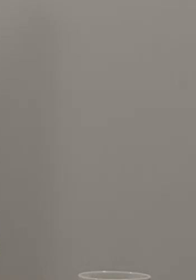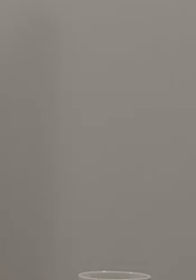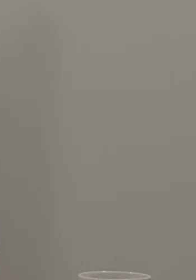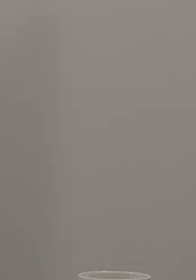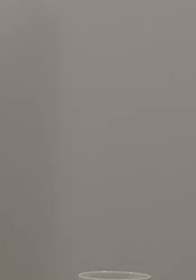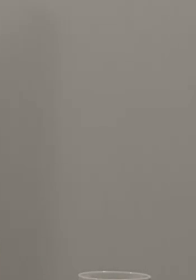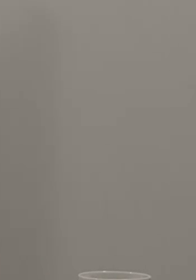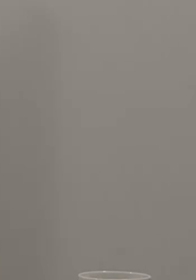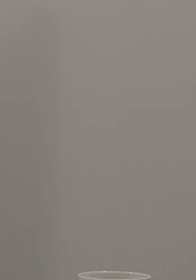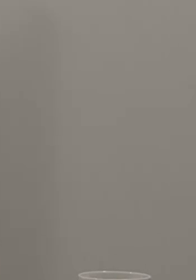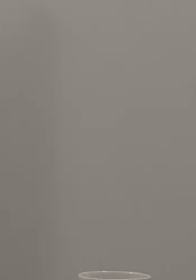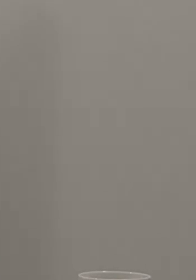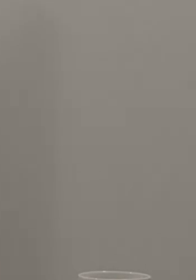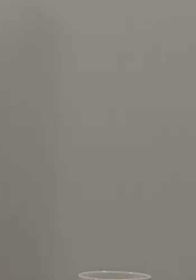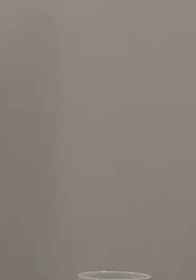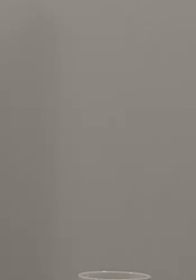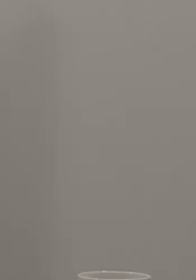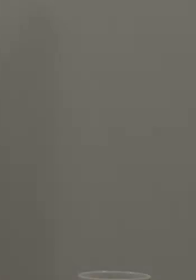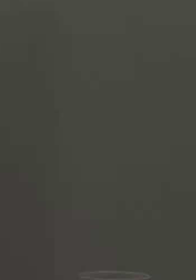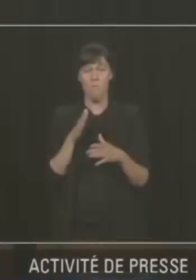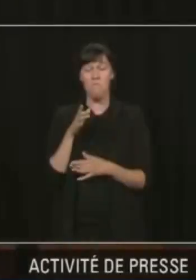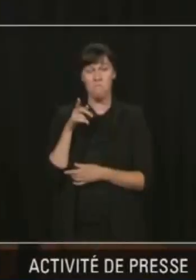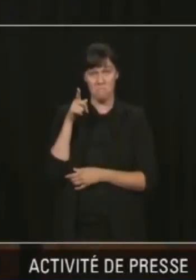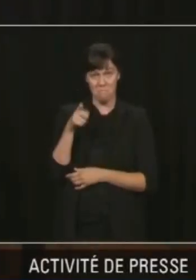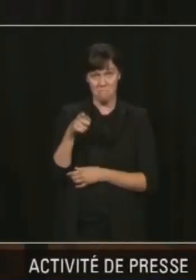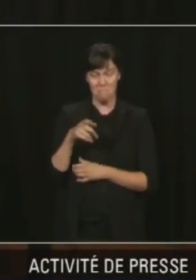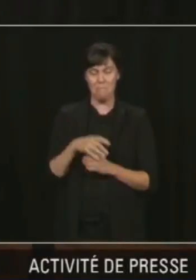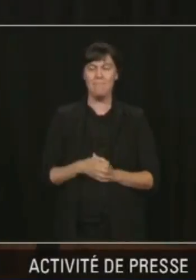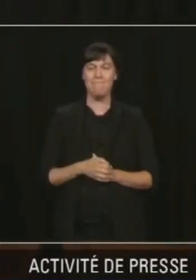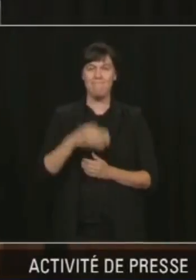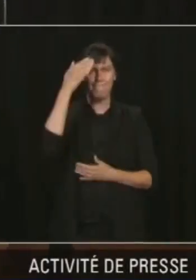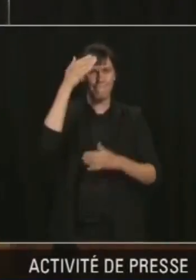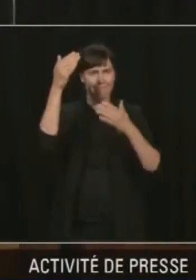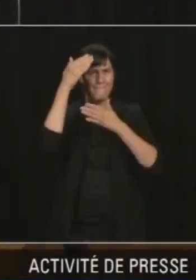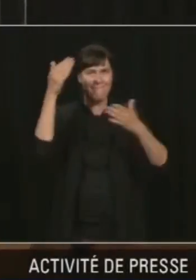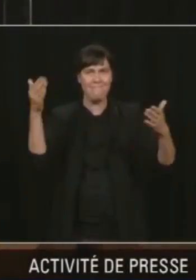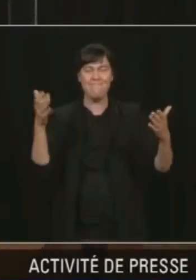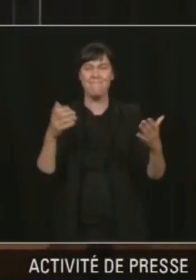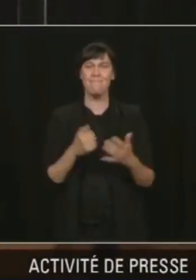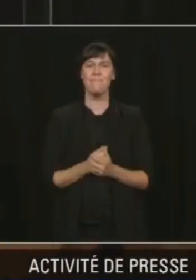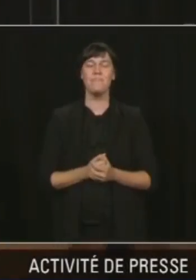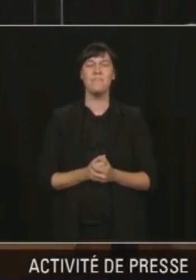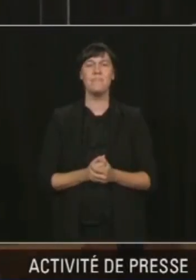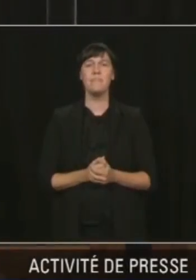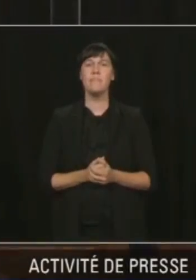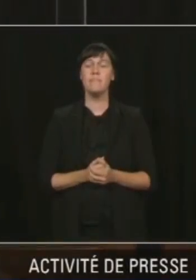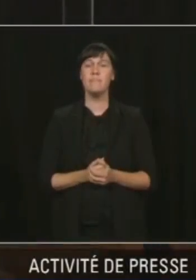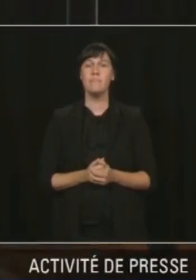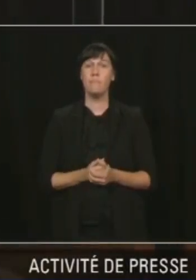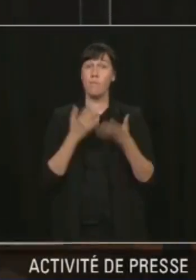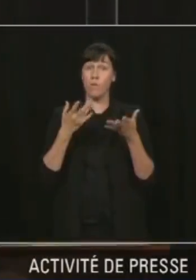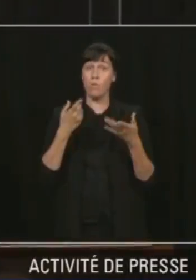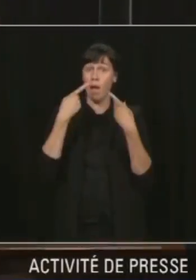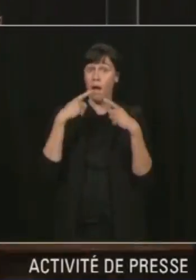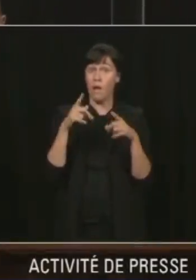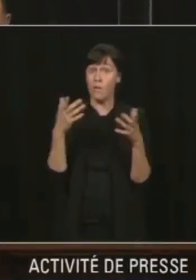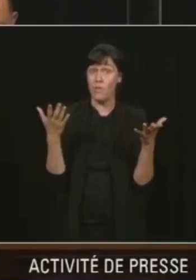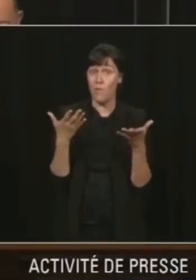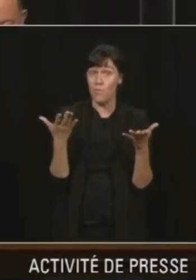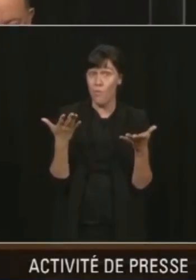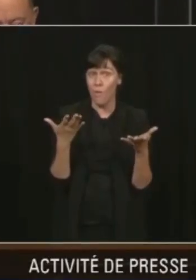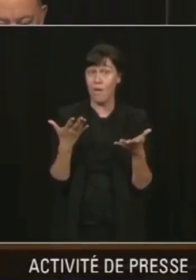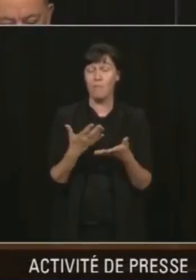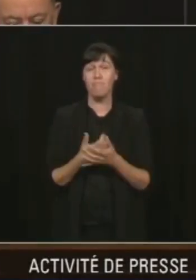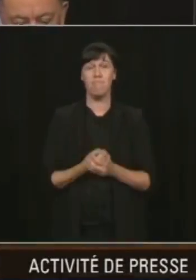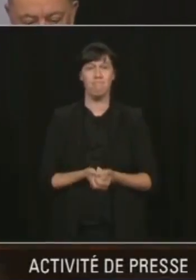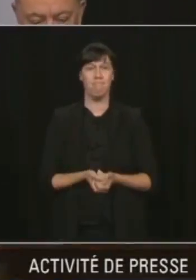de cette conférence de presse. Ce qu'on vous annonce aujourd'hui, c'est rien de moins